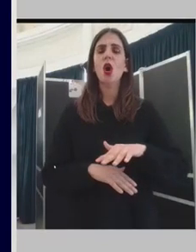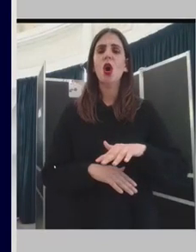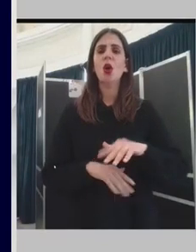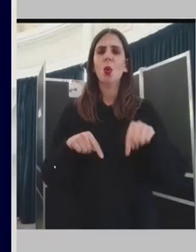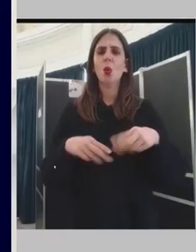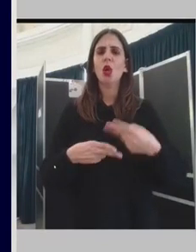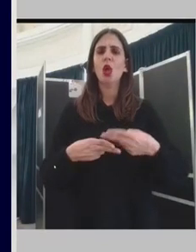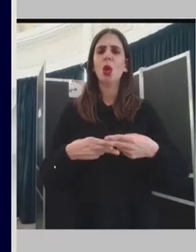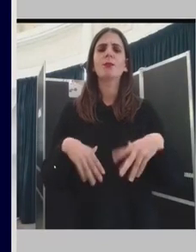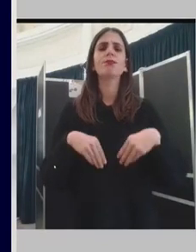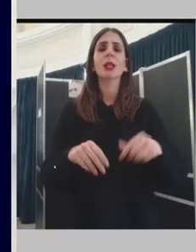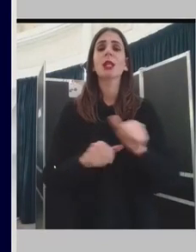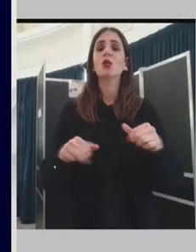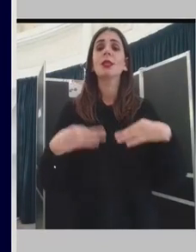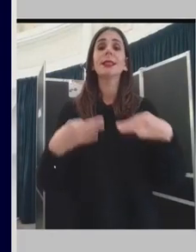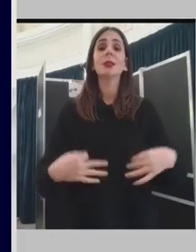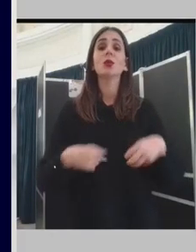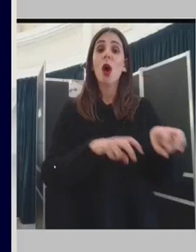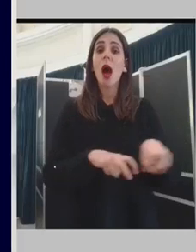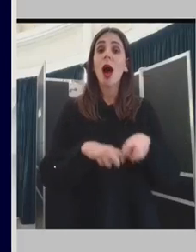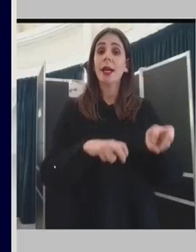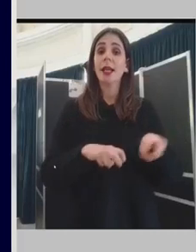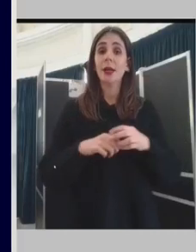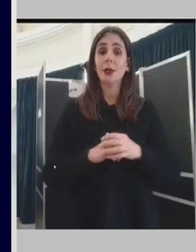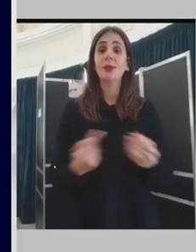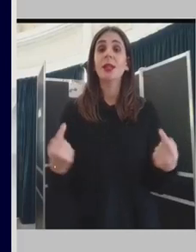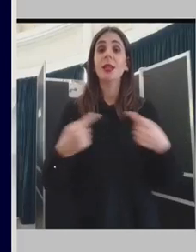e quest'anno sul nono municipio